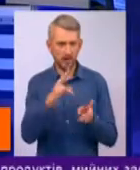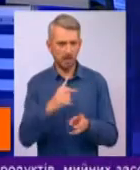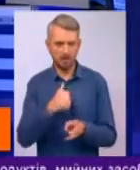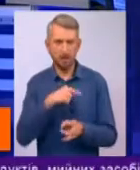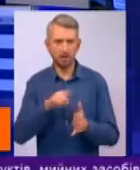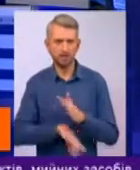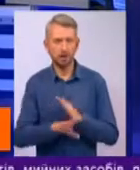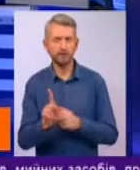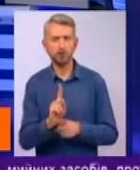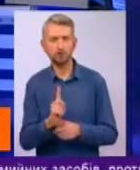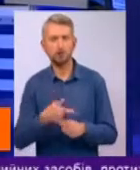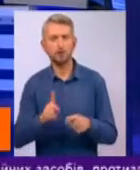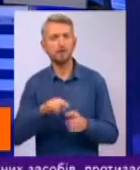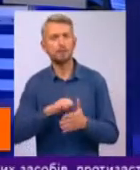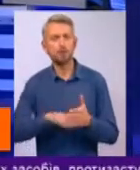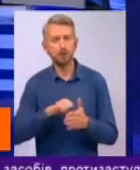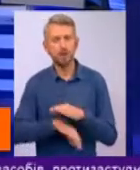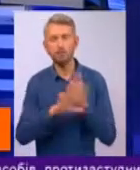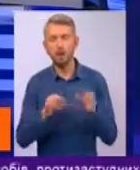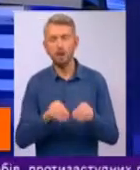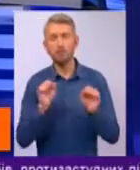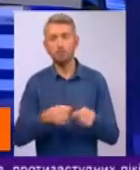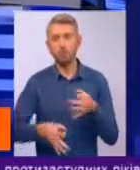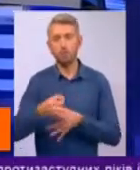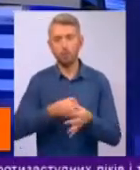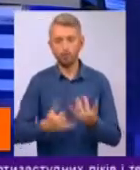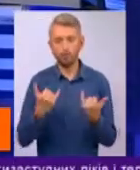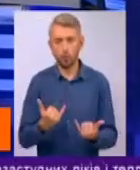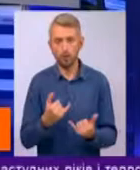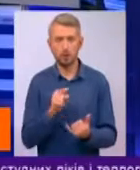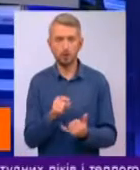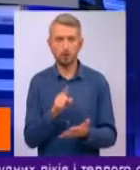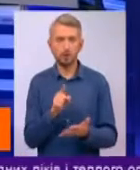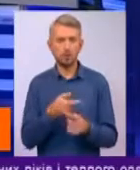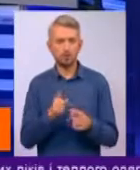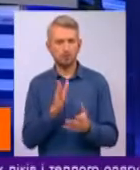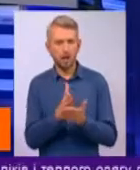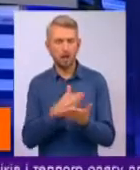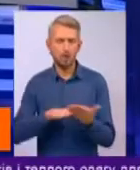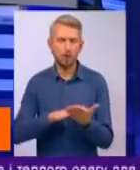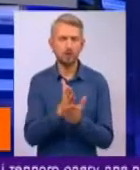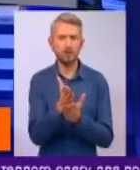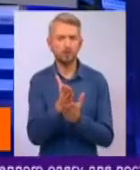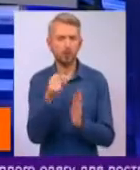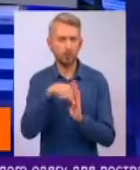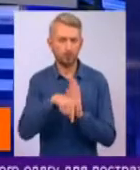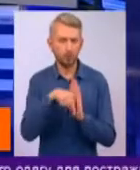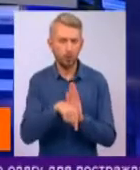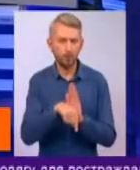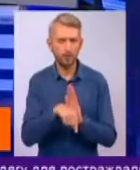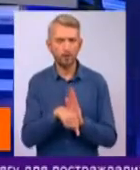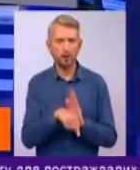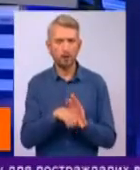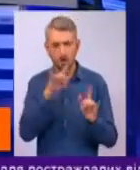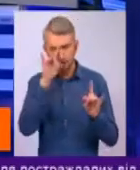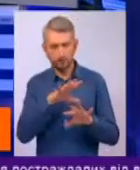що ця причина взагалі може обговорити сьогодні. Вона має, скажімо, політичне тло. Непадково